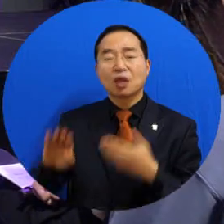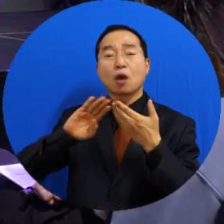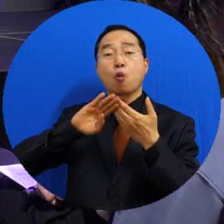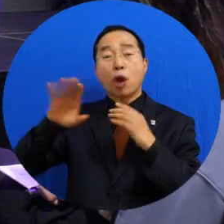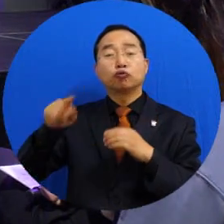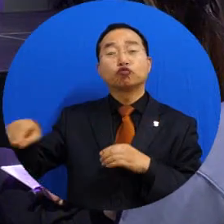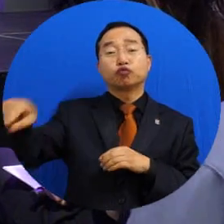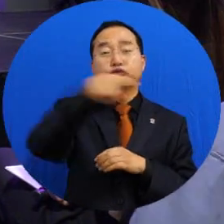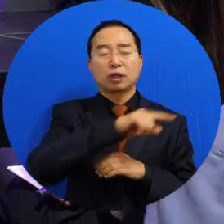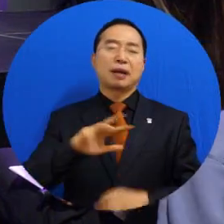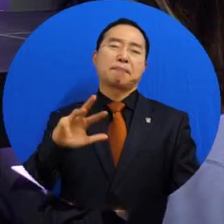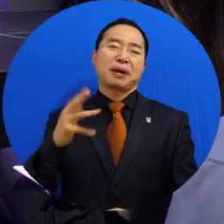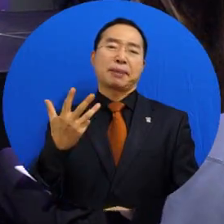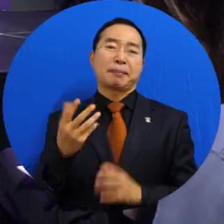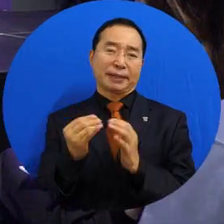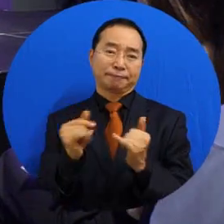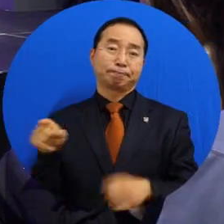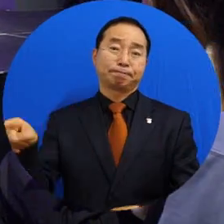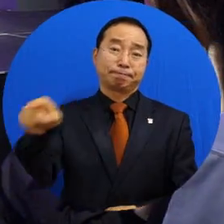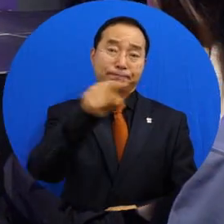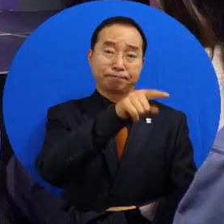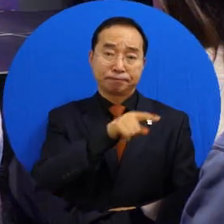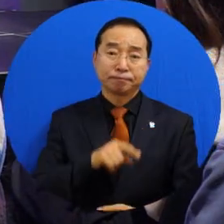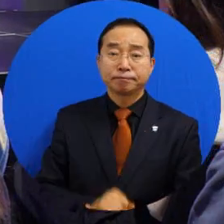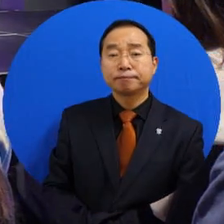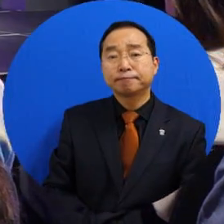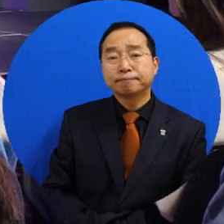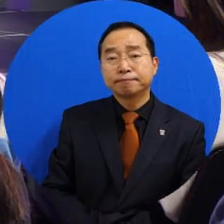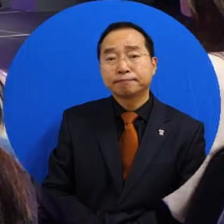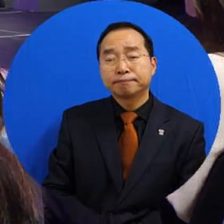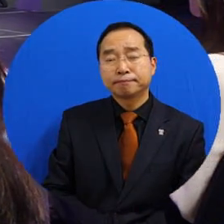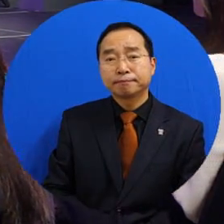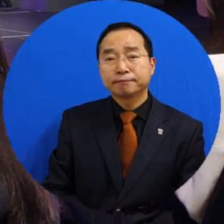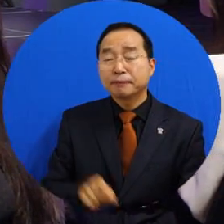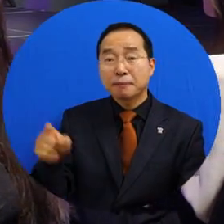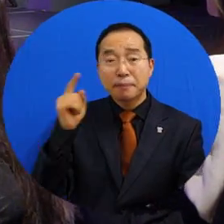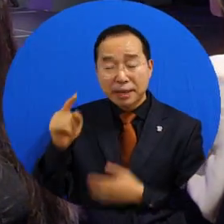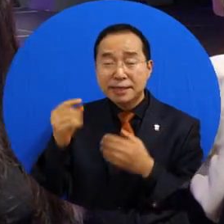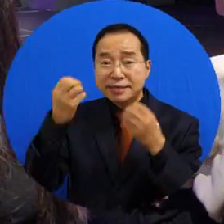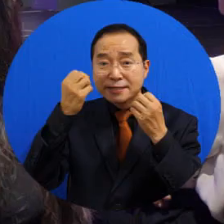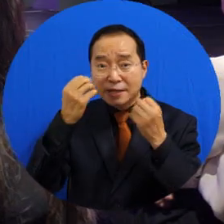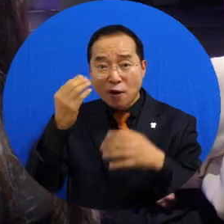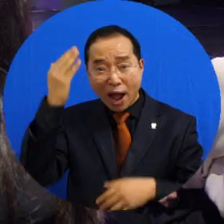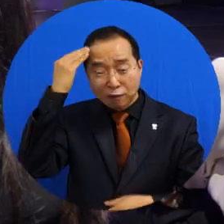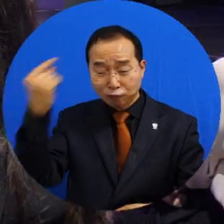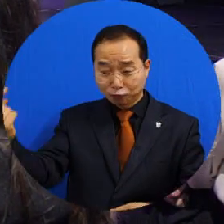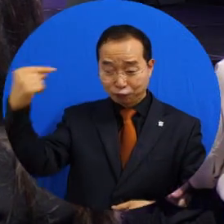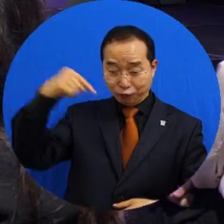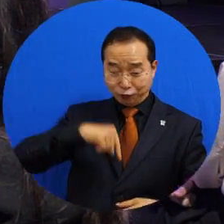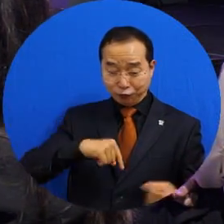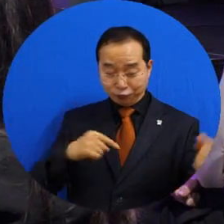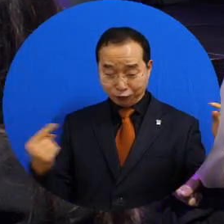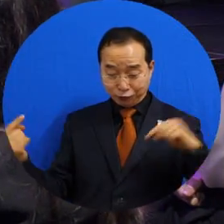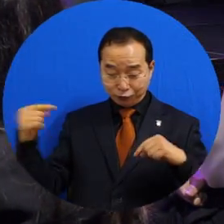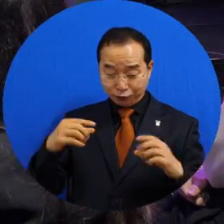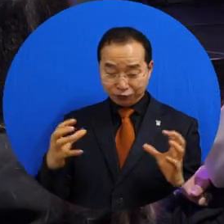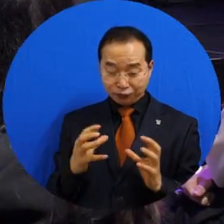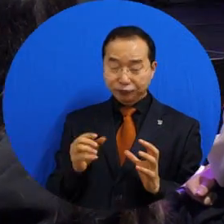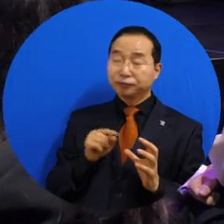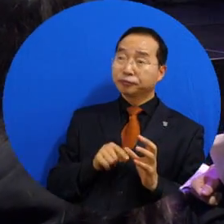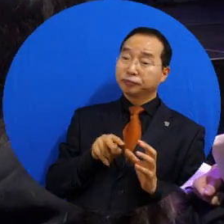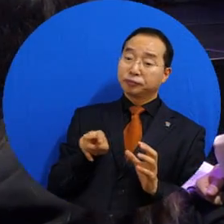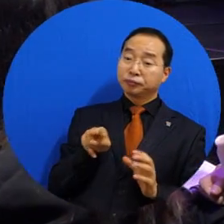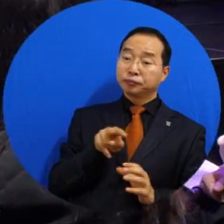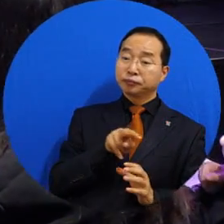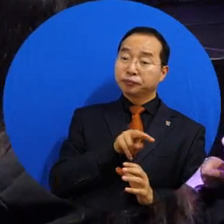800만 명의 재외동포가 해외에서 소수민족으로 살아가든 국내로 들어오는 새로운 한인들에 대해서 우리가 과연